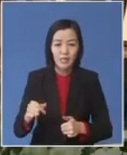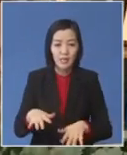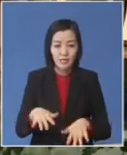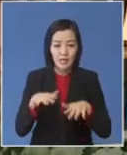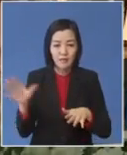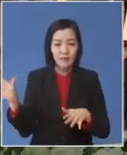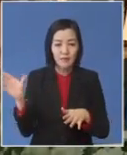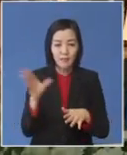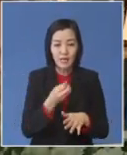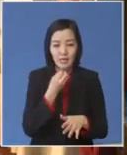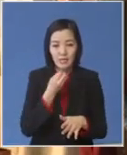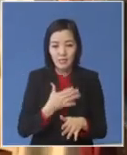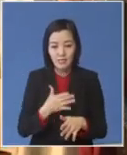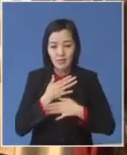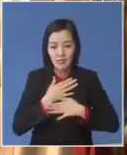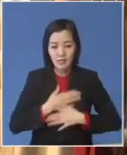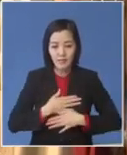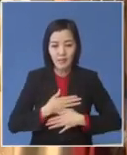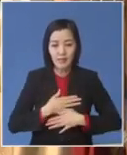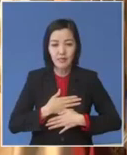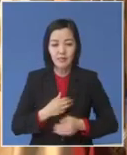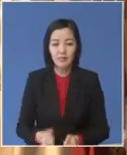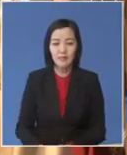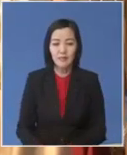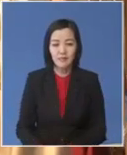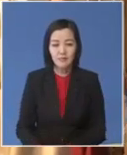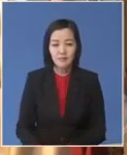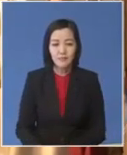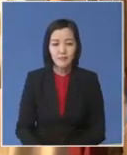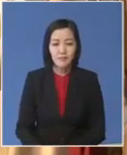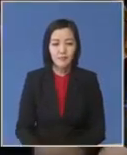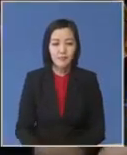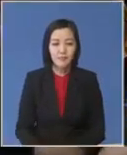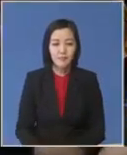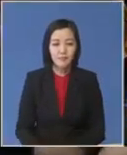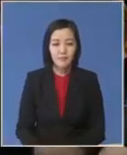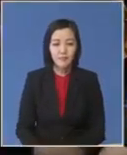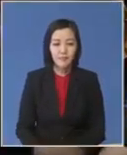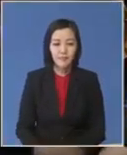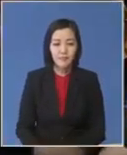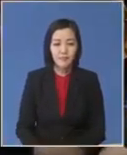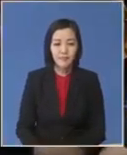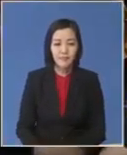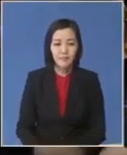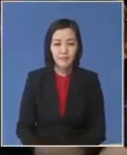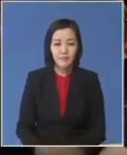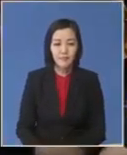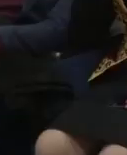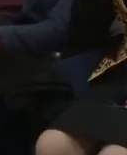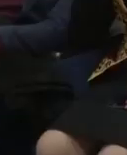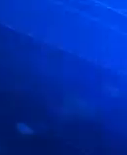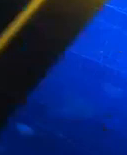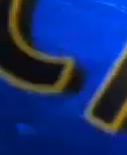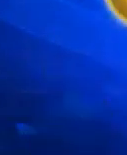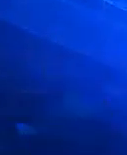мерейін асырды, жас буынның рухын серпілтті. Құрманжан Қасымжанұлы, Ерболат Абдиялов, Жетісу арнасы.